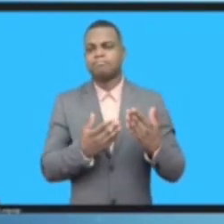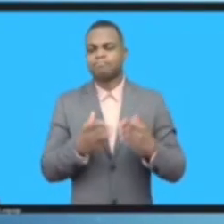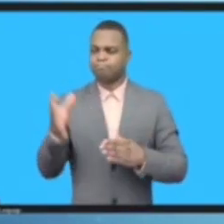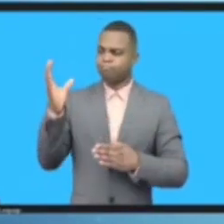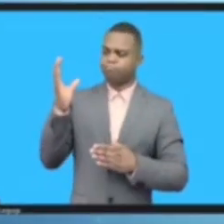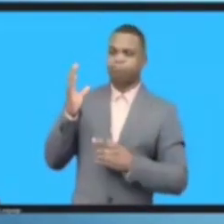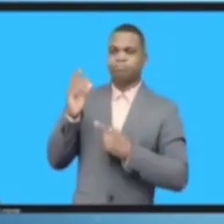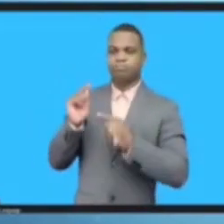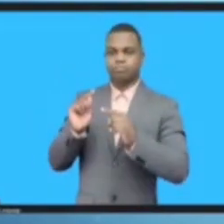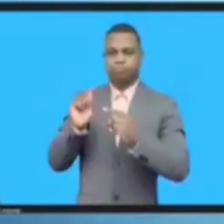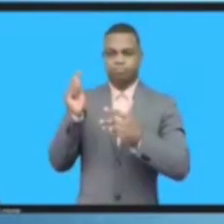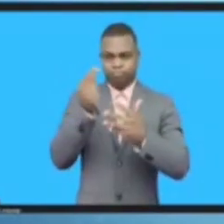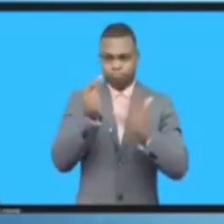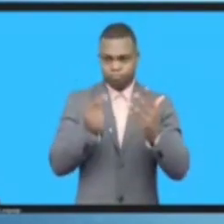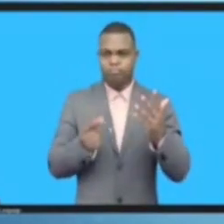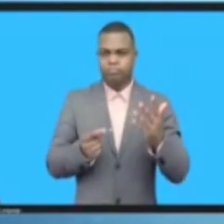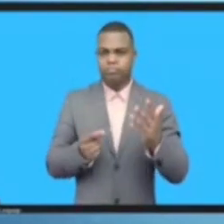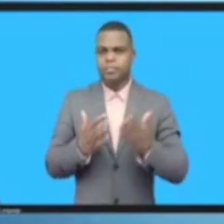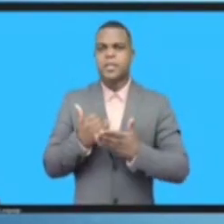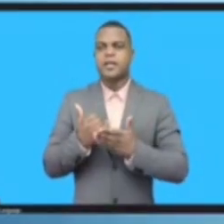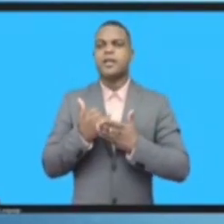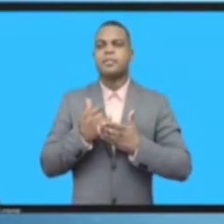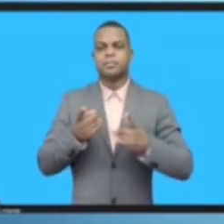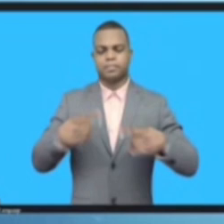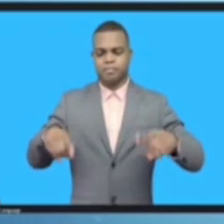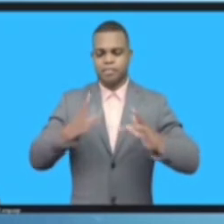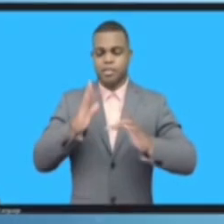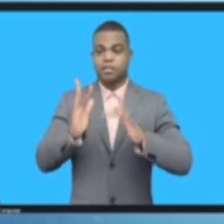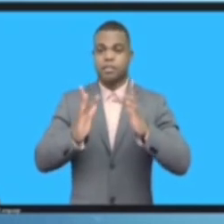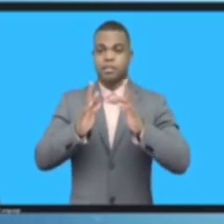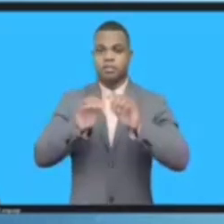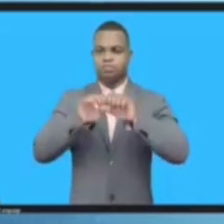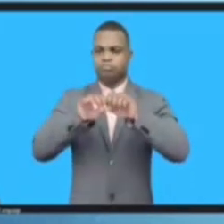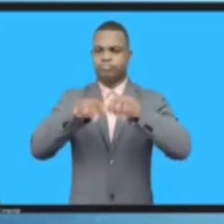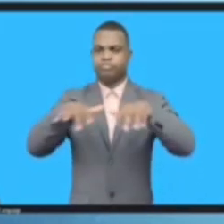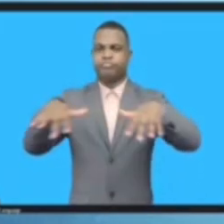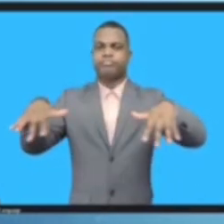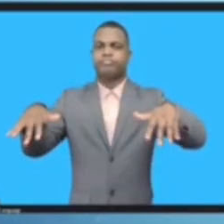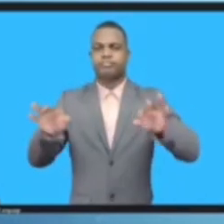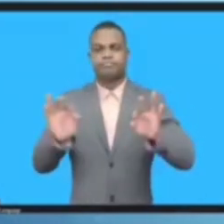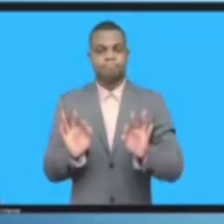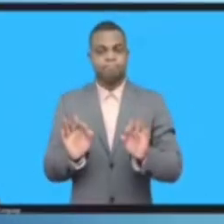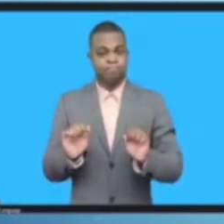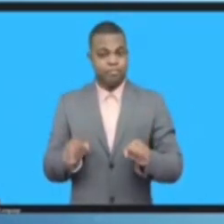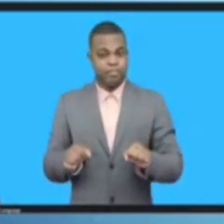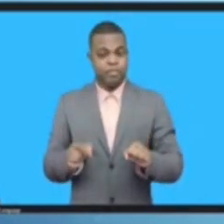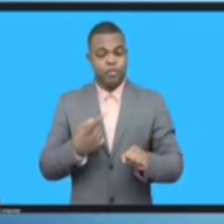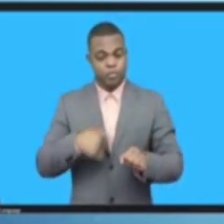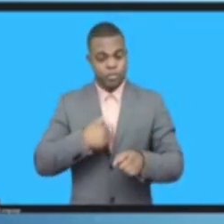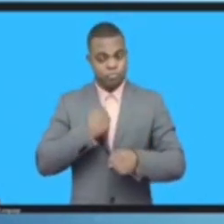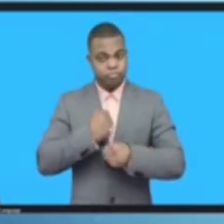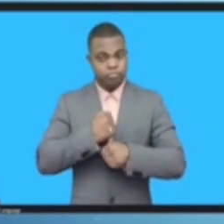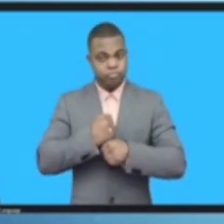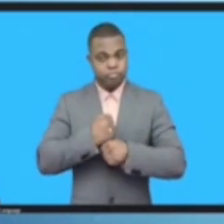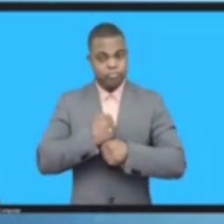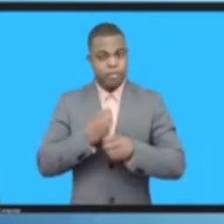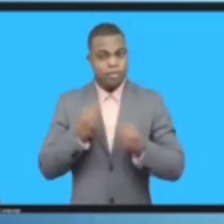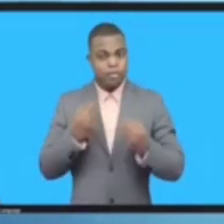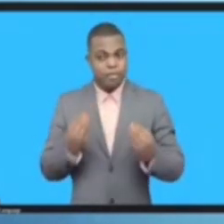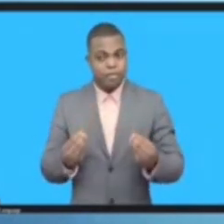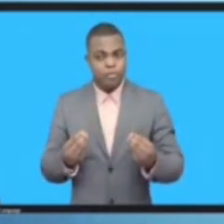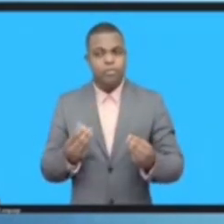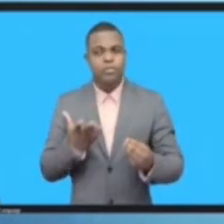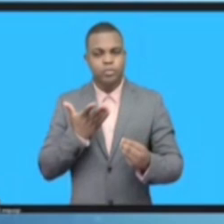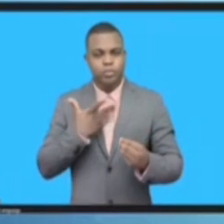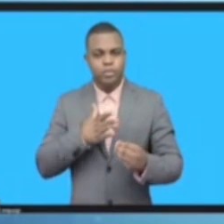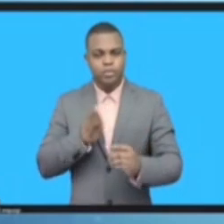d'énoncer quels sont les éléments qui doivent être introduits dans le système, la sécurité, l'innocuité,